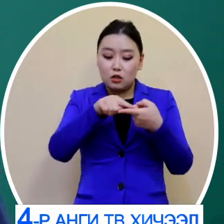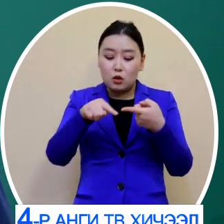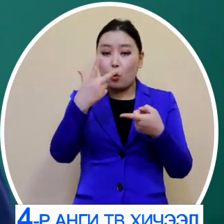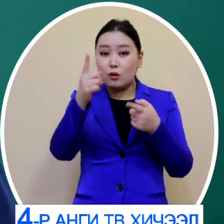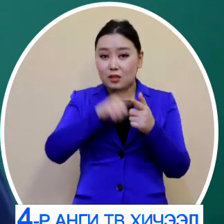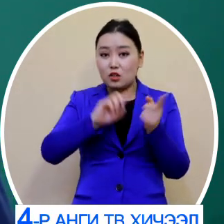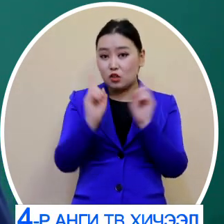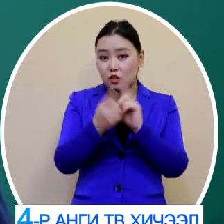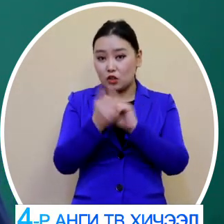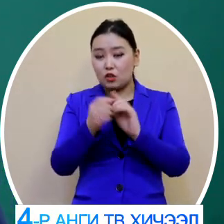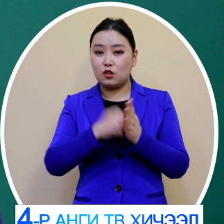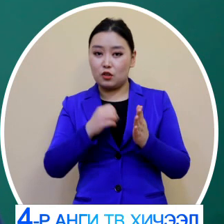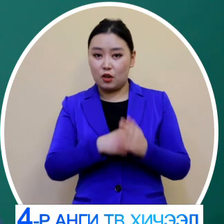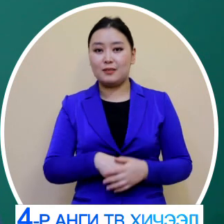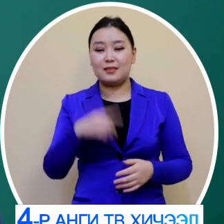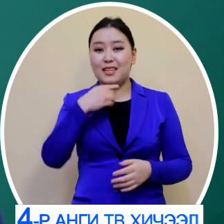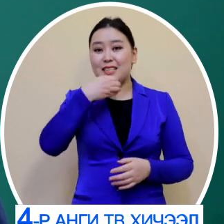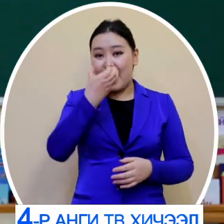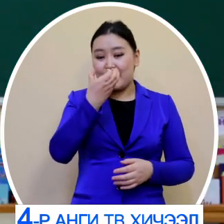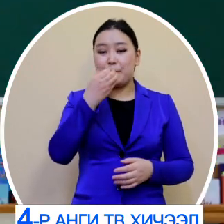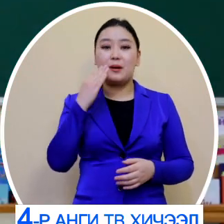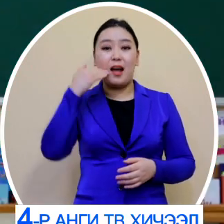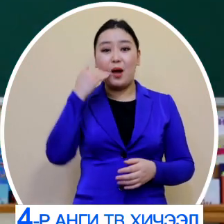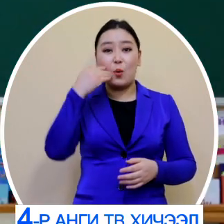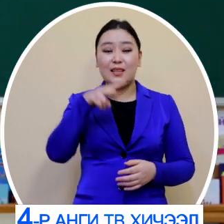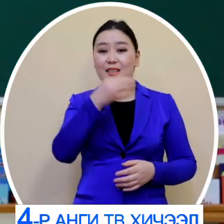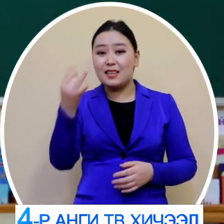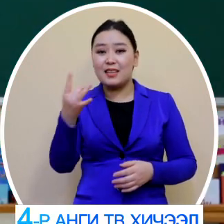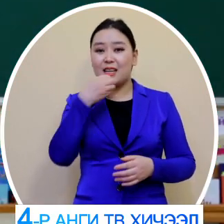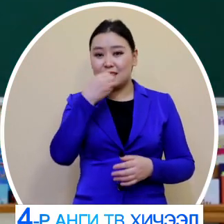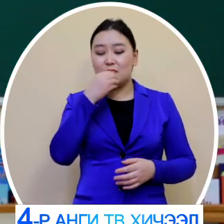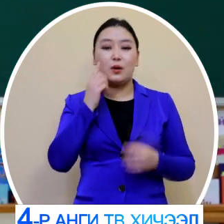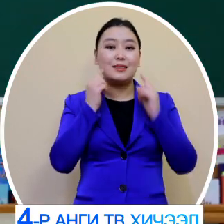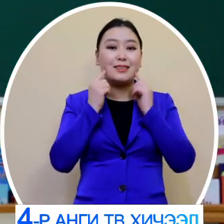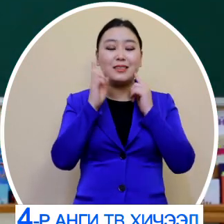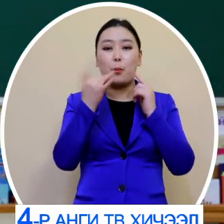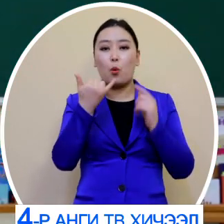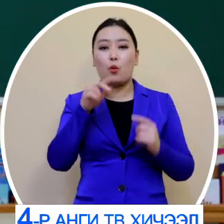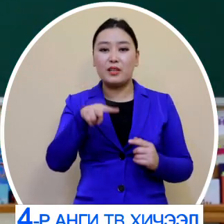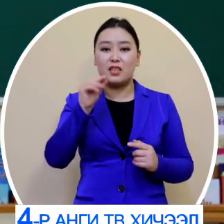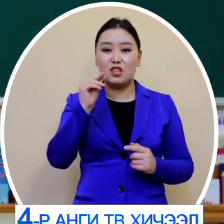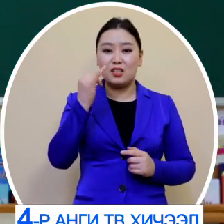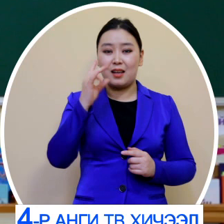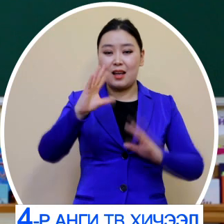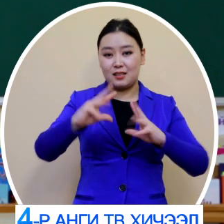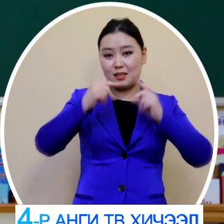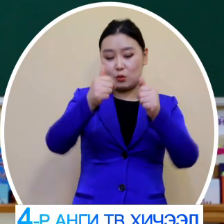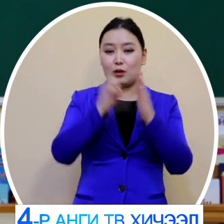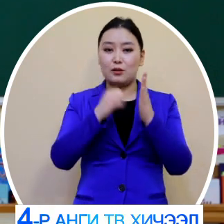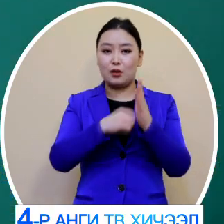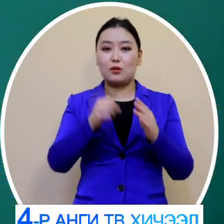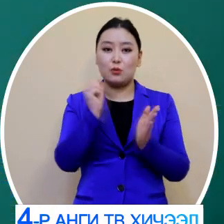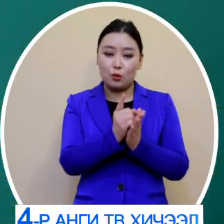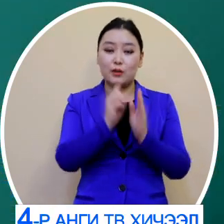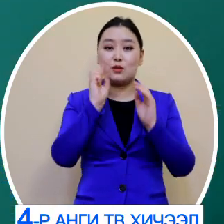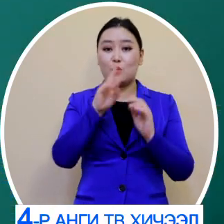шигчийн хурууны хумсны толион чиний ог түрхэх, аарул, ээзгий, алим лирийг идэж, эрүүнийхээ булчинг сайжруулах, мөн